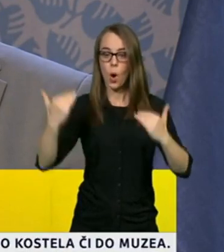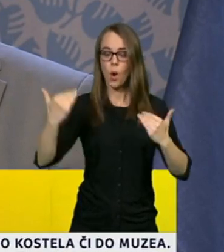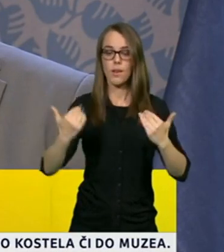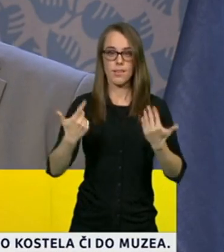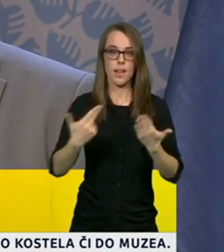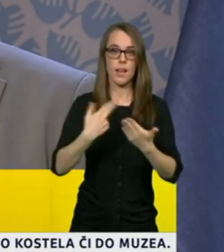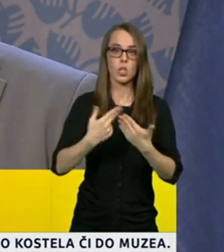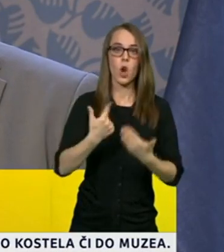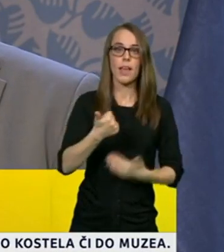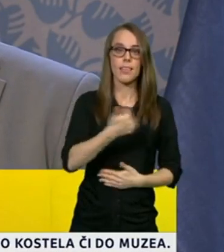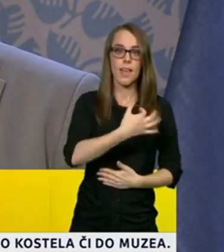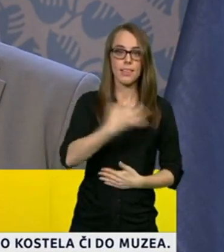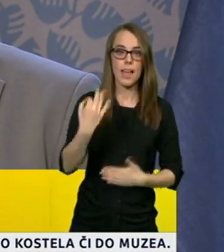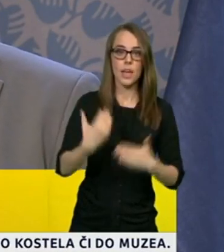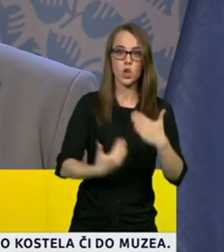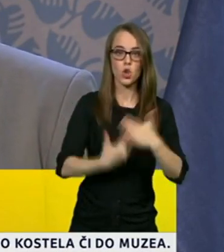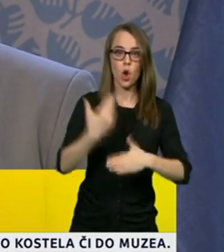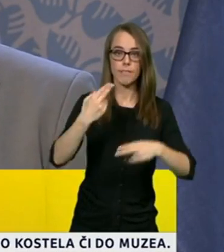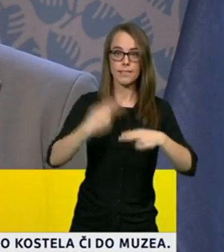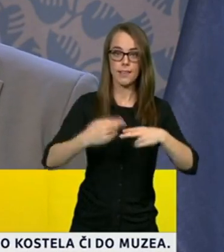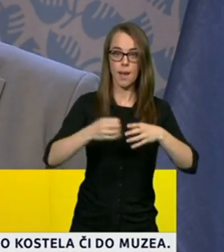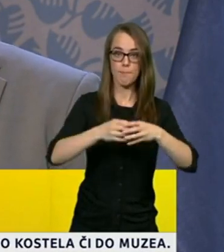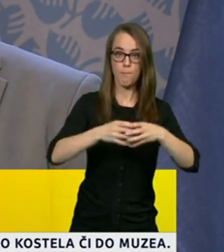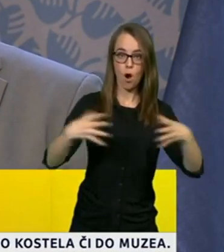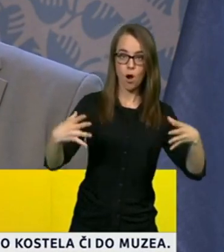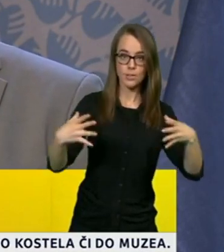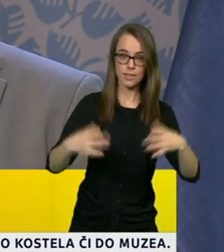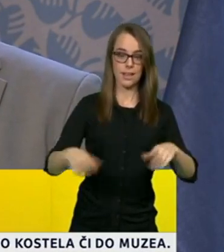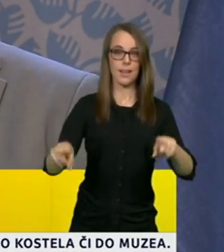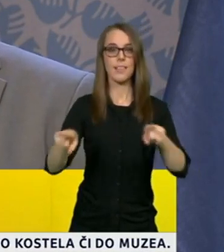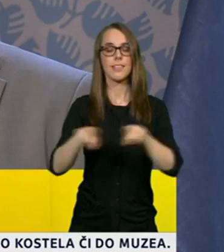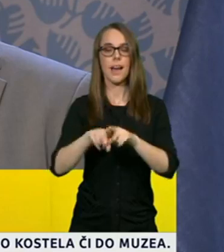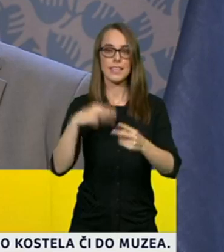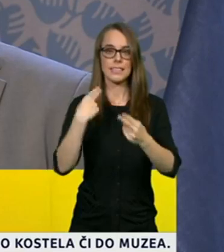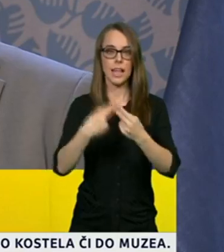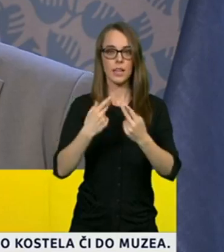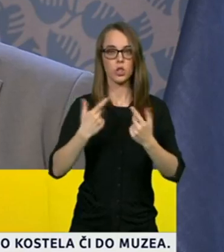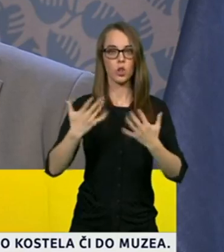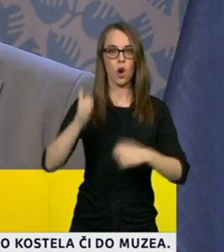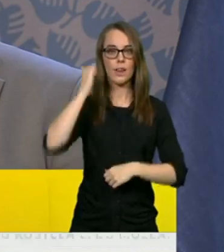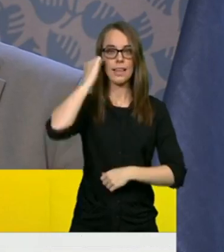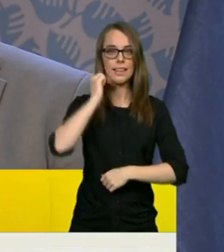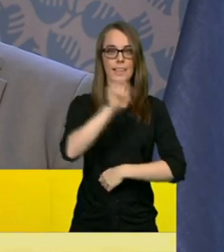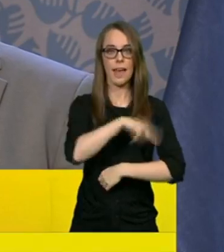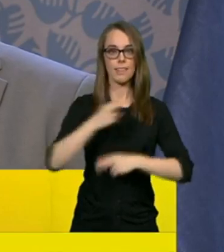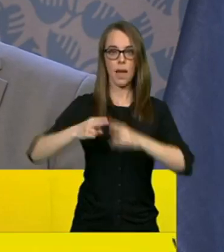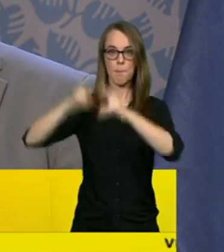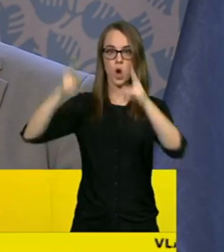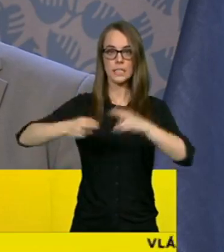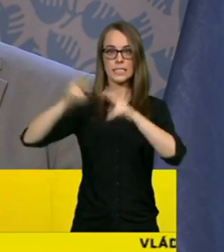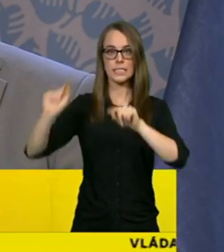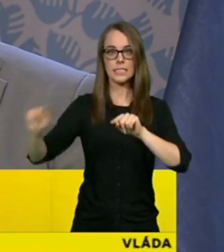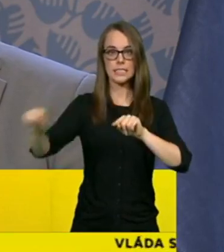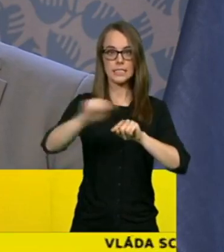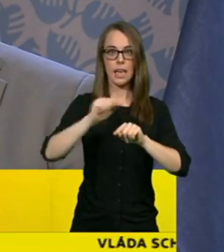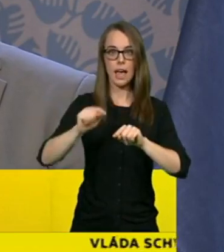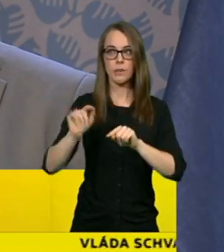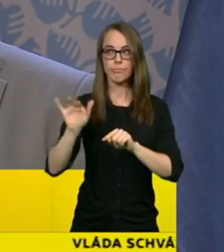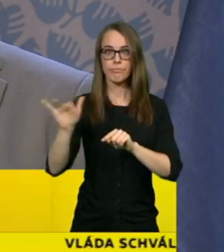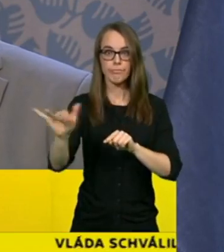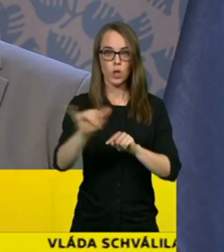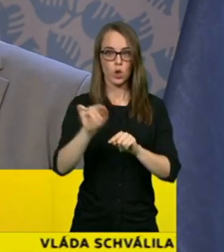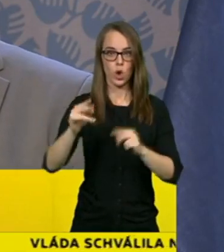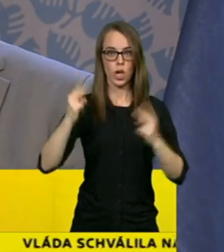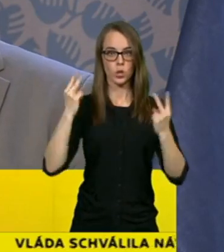případů, ale je to i o tom, jaká bude hospitalizovanost, protože to je také ukazatel, který je poměrně velmi